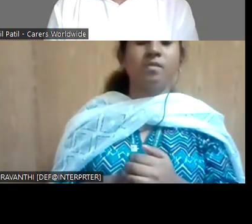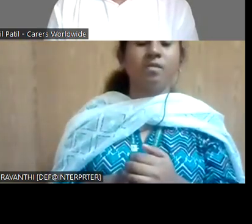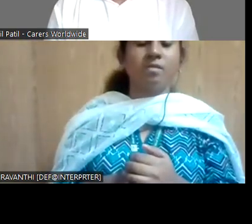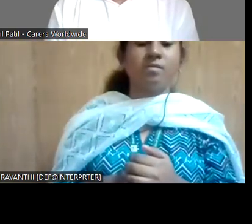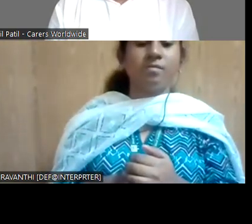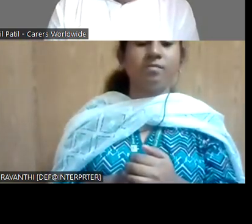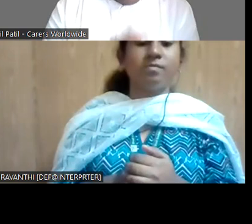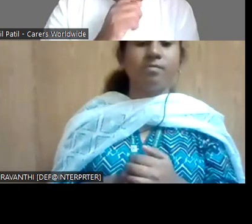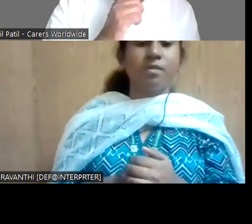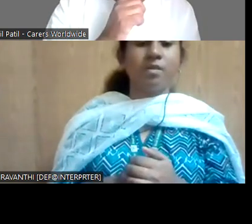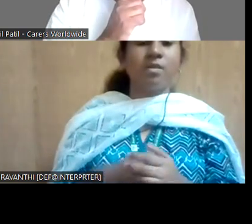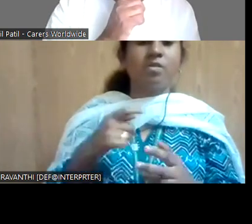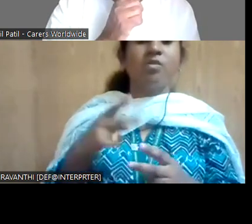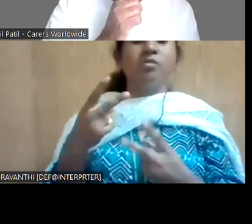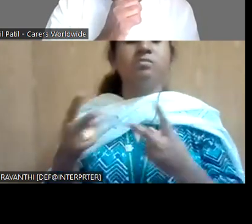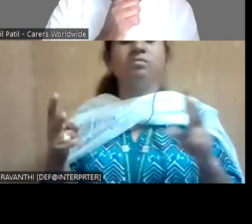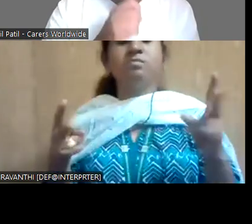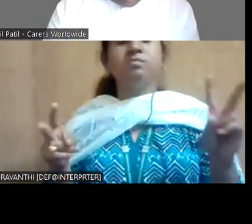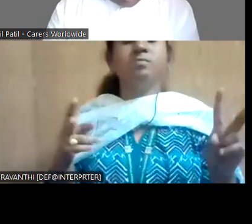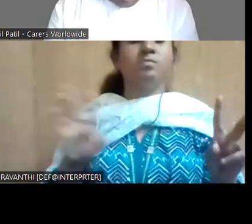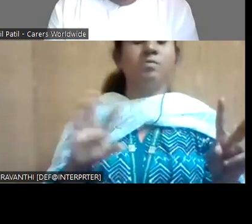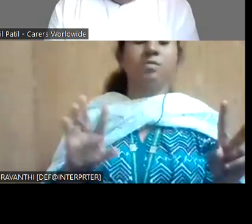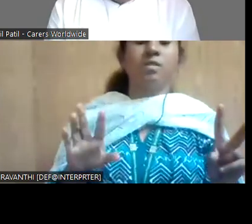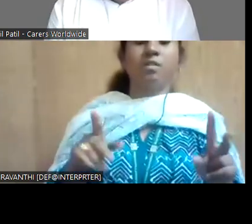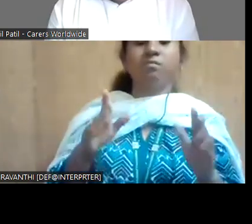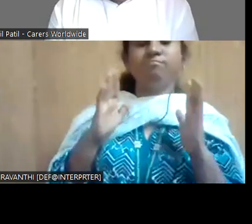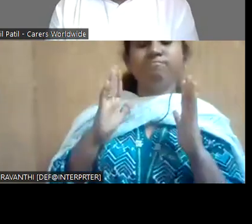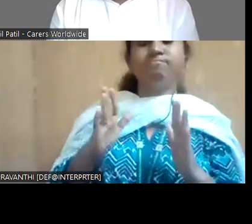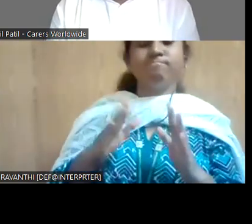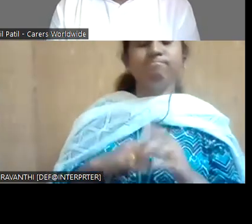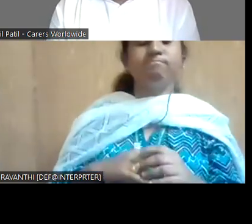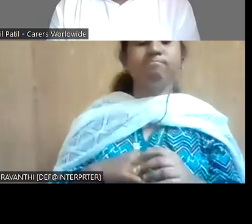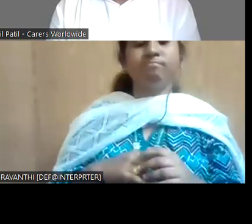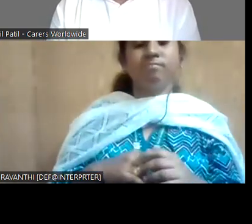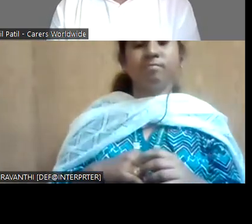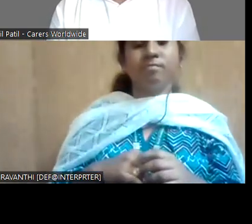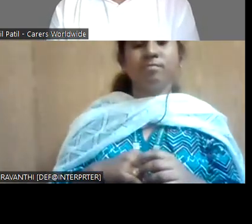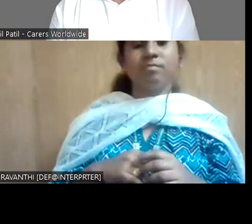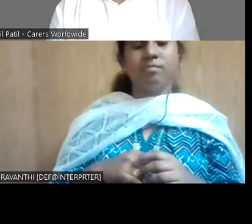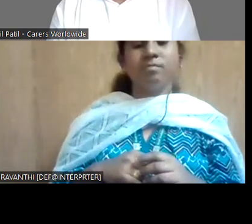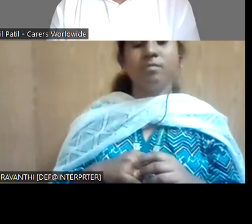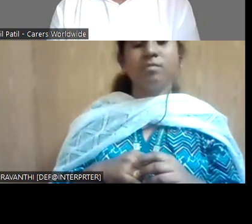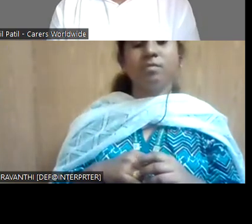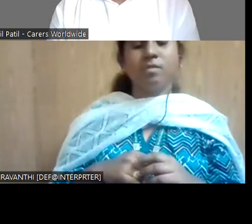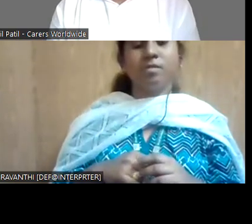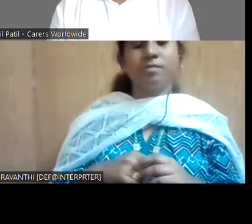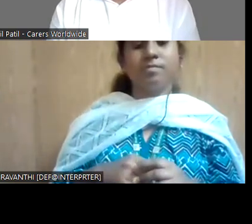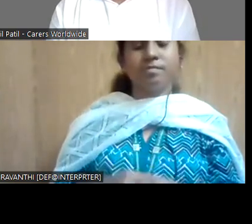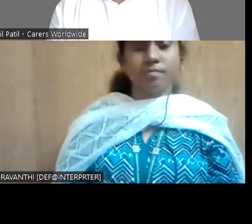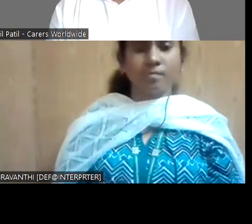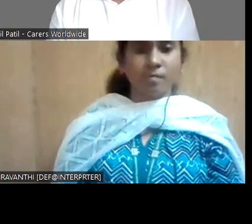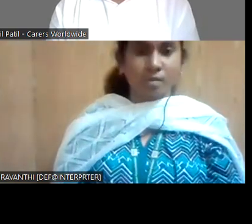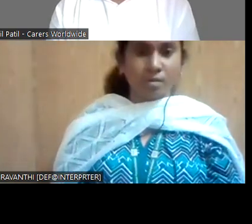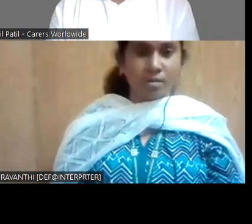कि कुछ अलग ही नजर से देखते, तो वो सब चीजें भी बदलना चाहिए कि मतलब हम भी उस सब चीज